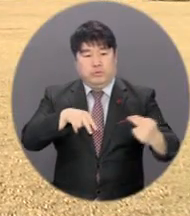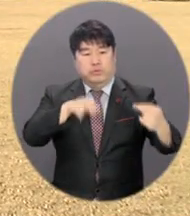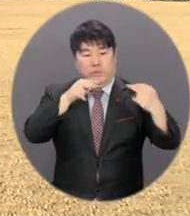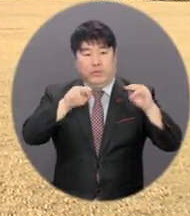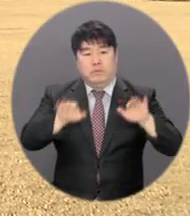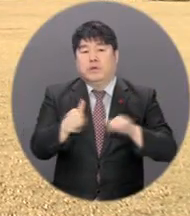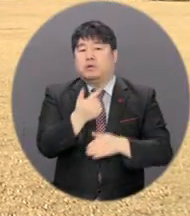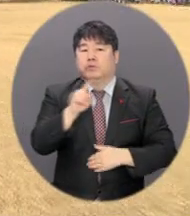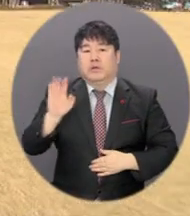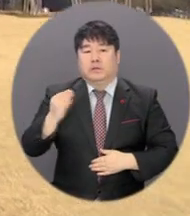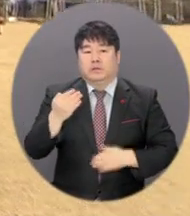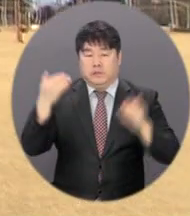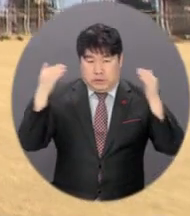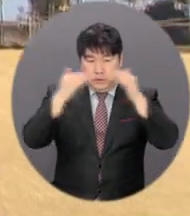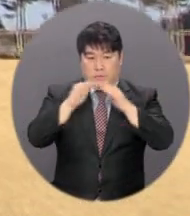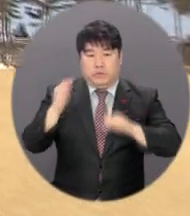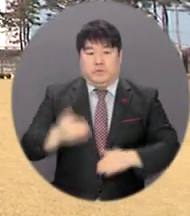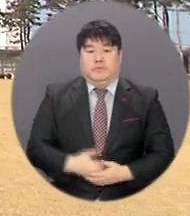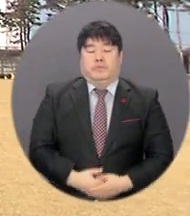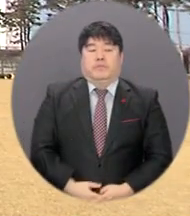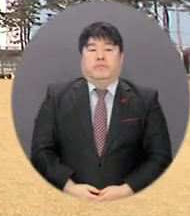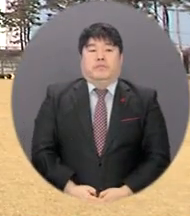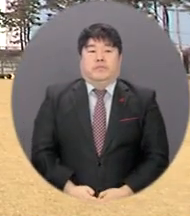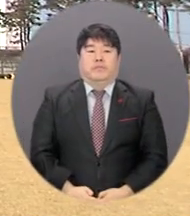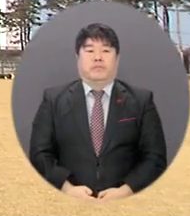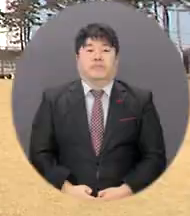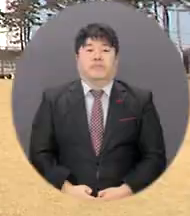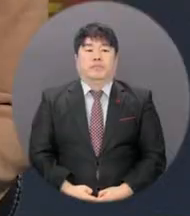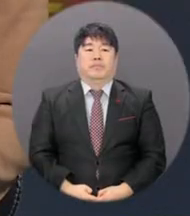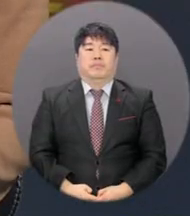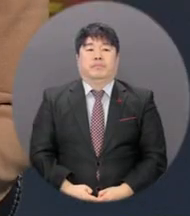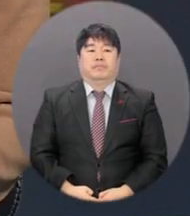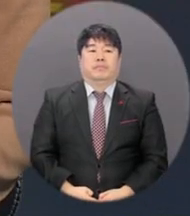할지 주목됩니다. MBC 뉴스 김종수입니다.